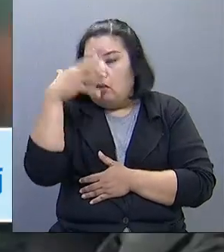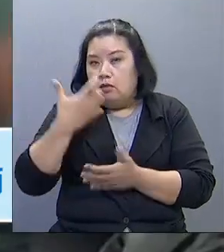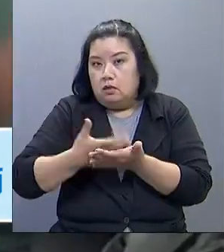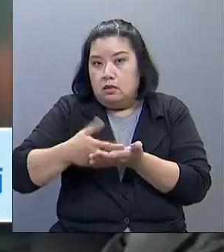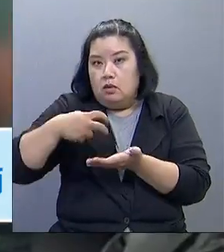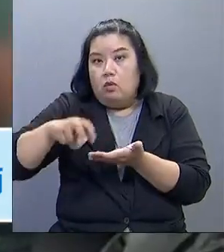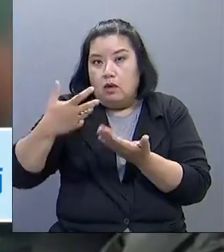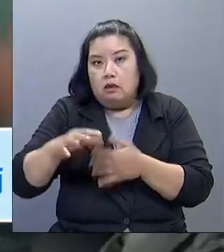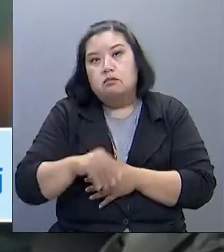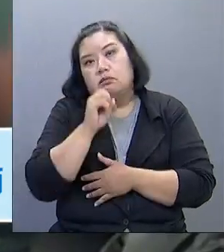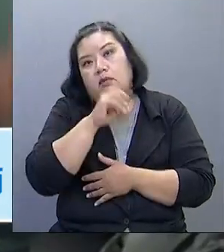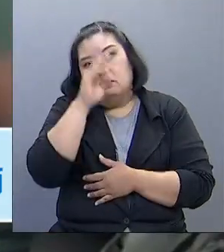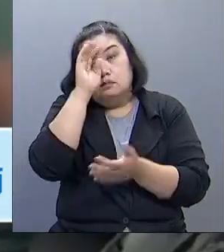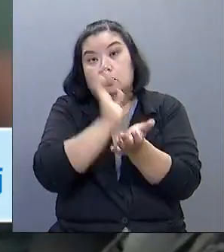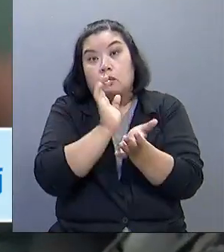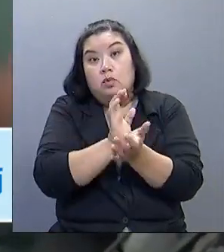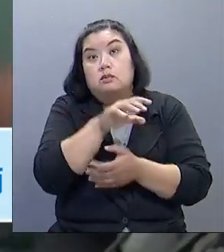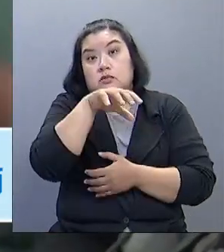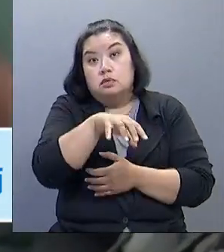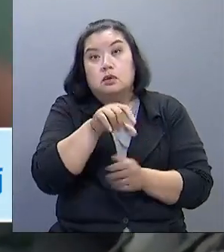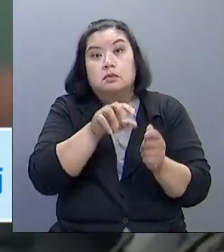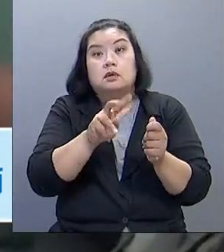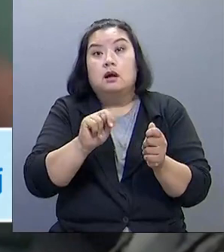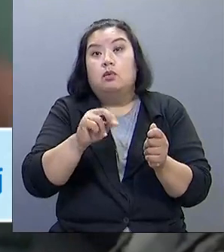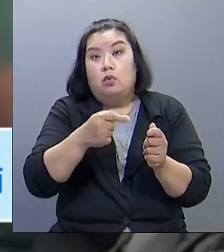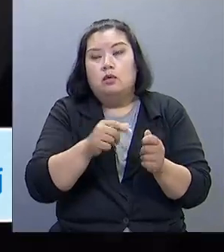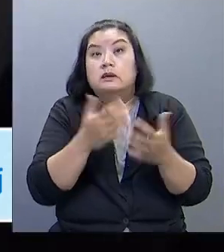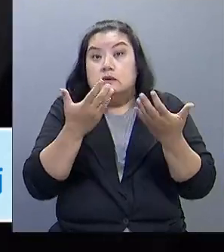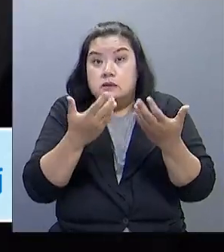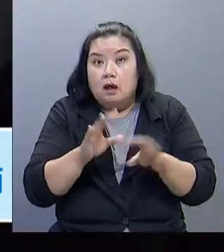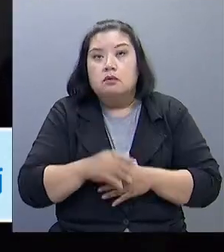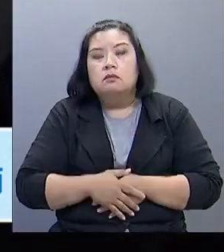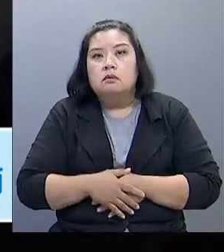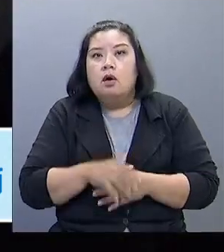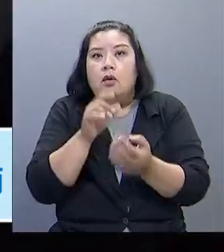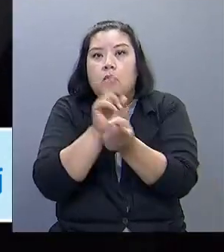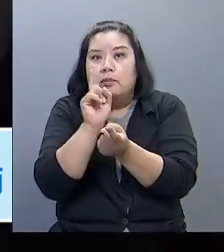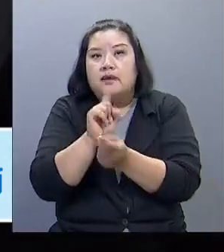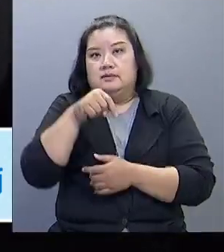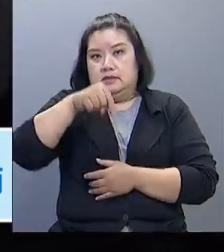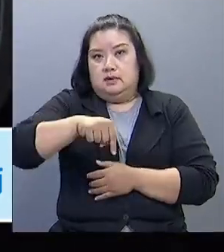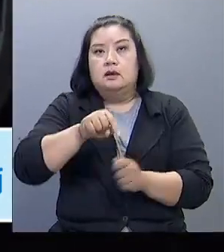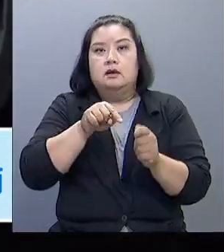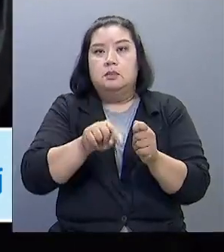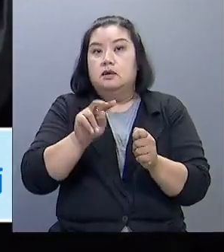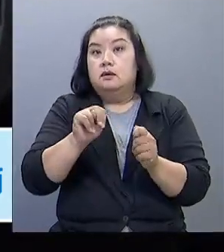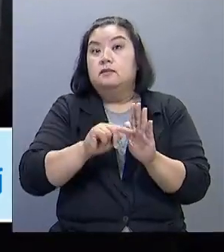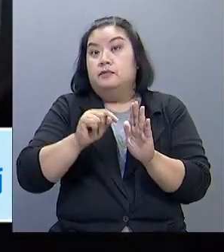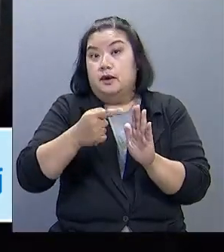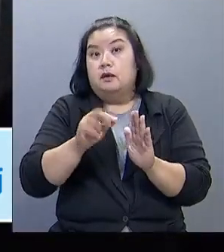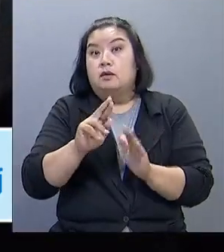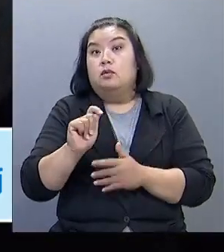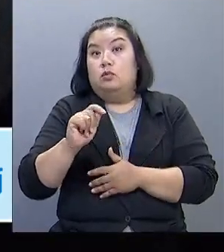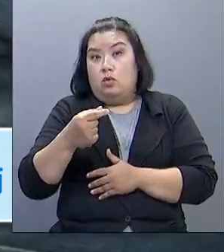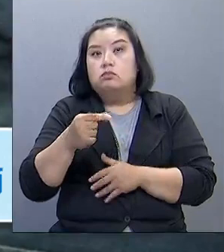ไ้แล้ ก็ตองไปแ้งความทสอพอนางรองนะคะแล้วนอกจากนี้ยังพบวาพื้นที่เผอนางรองเนี่ยมีร้านไขของถูก